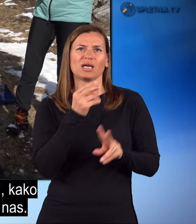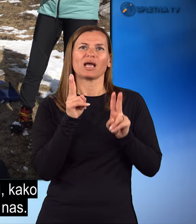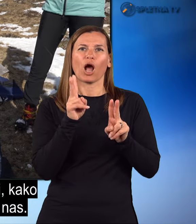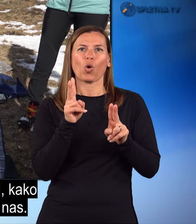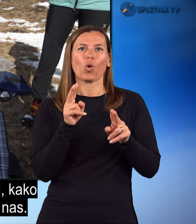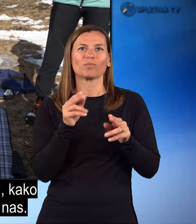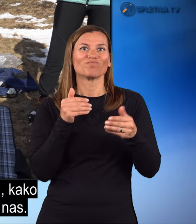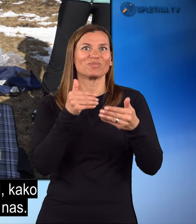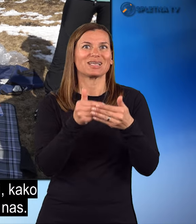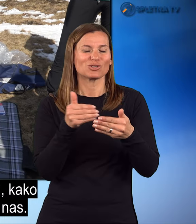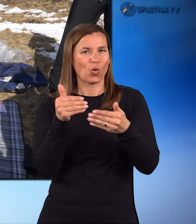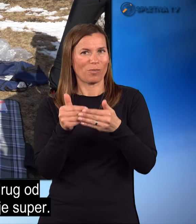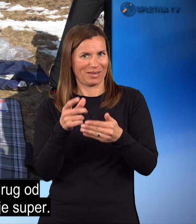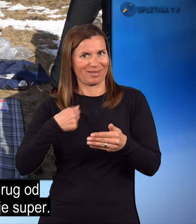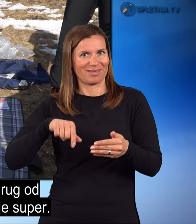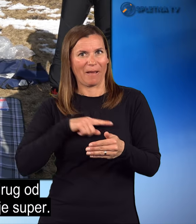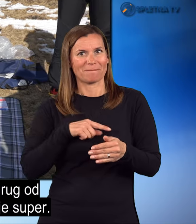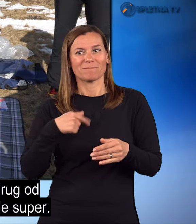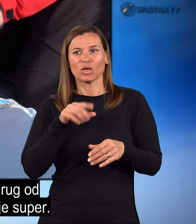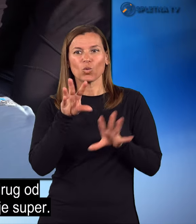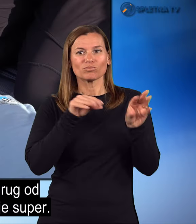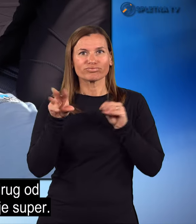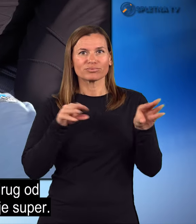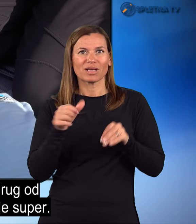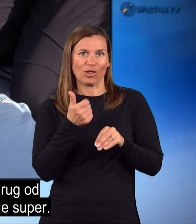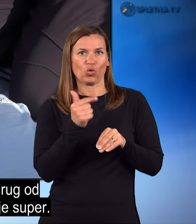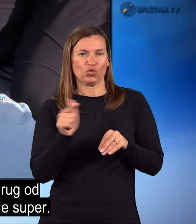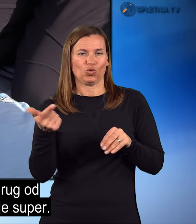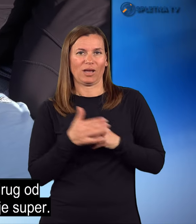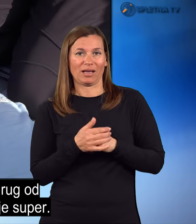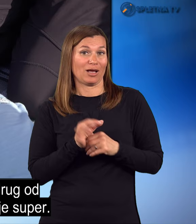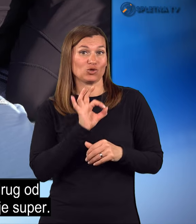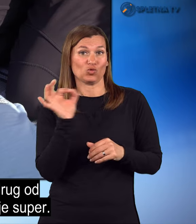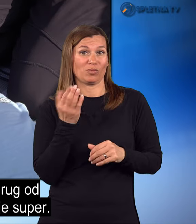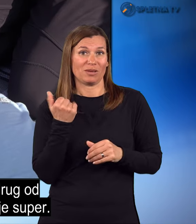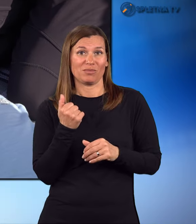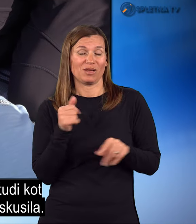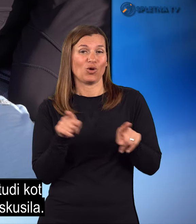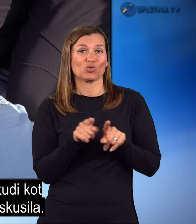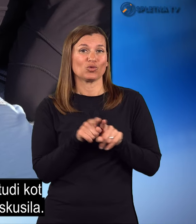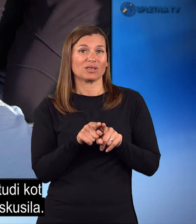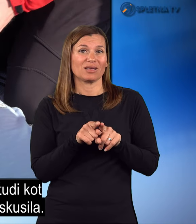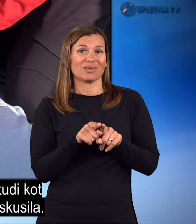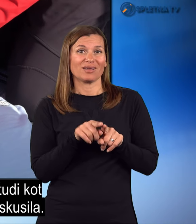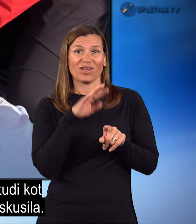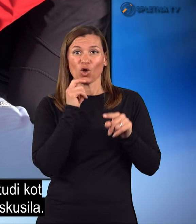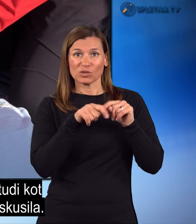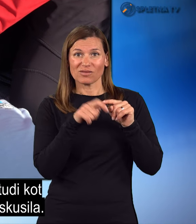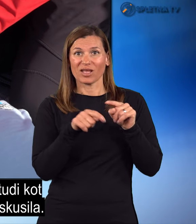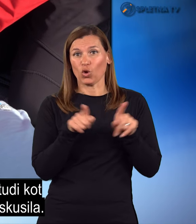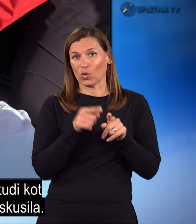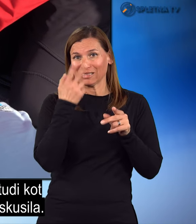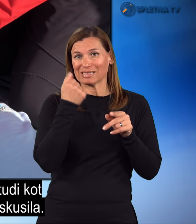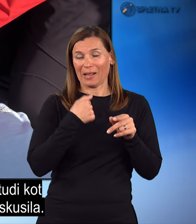pač k nam pristopiti oziroma smo se eno drugega učili. Super je bilo, marsikaj sem tudi kot slepa